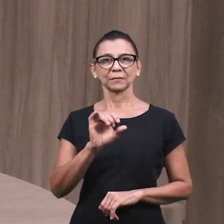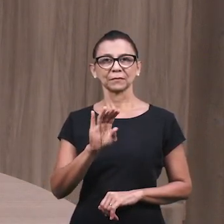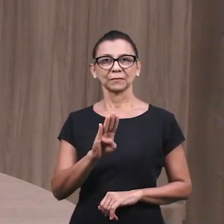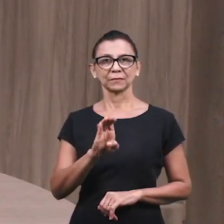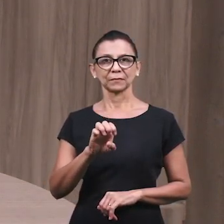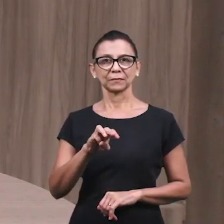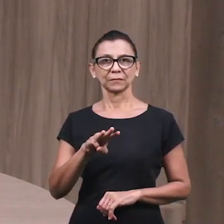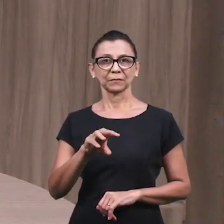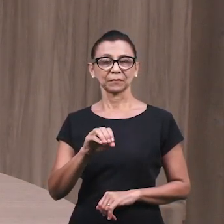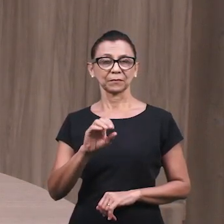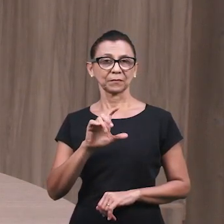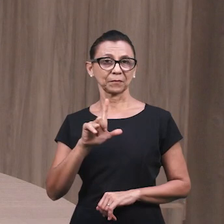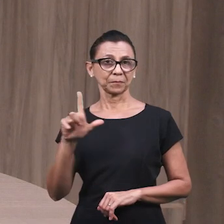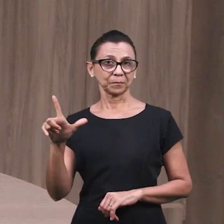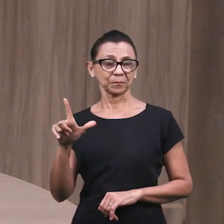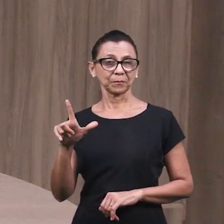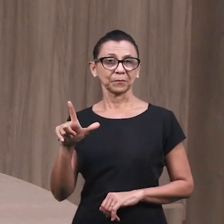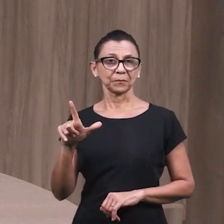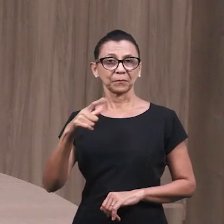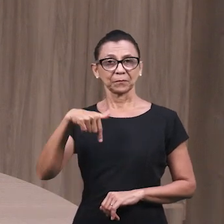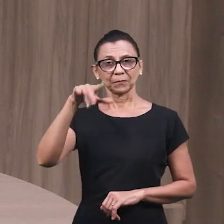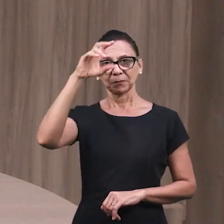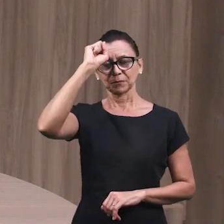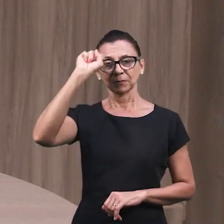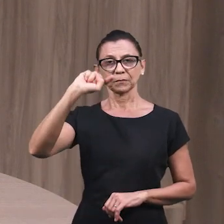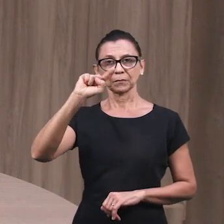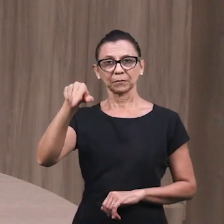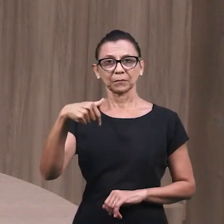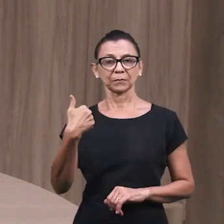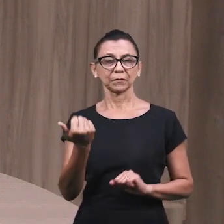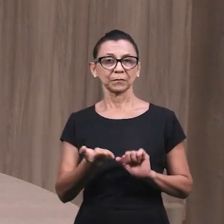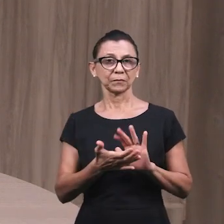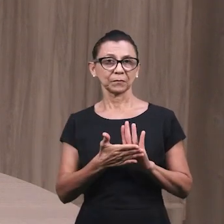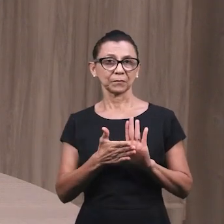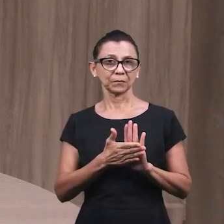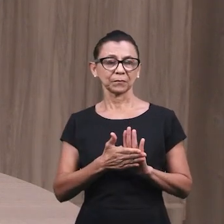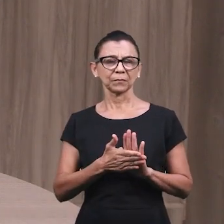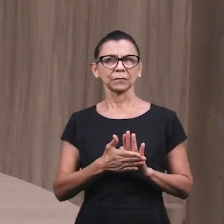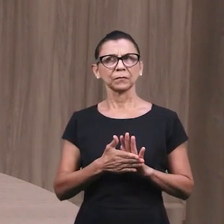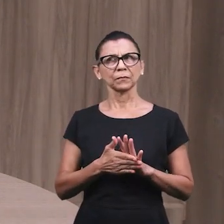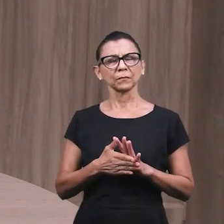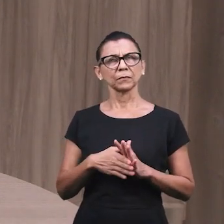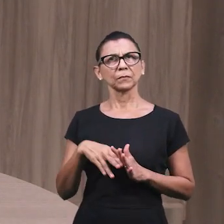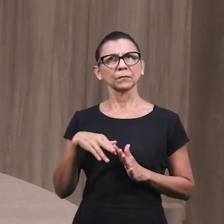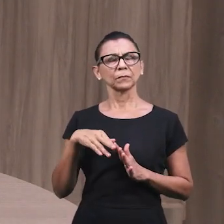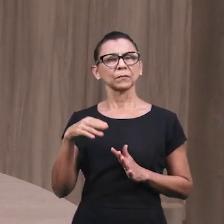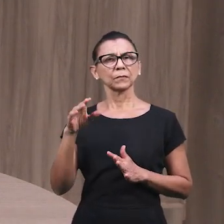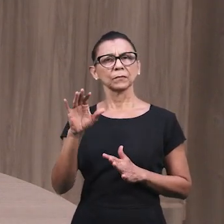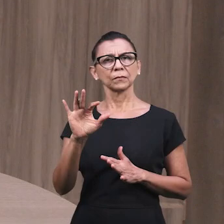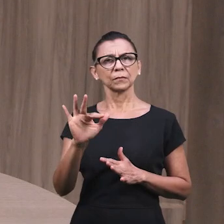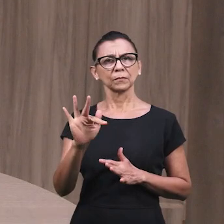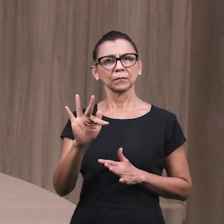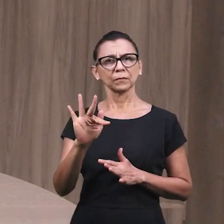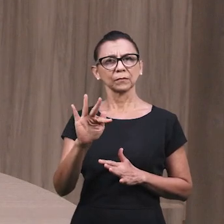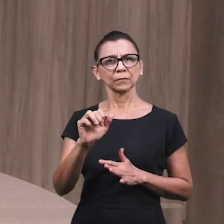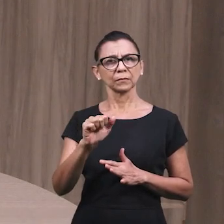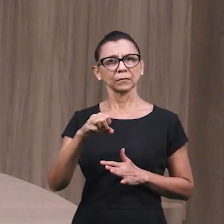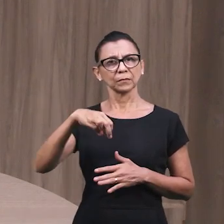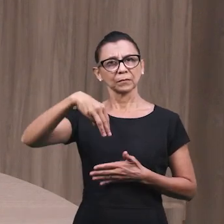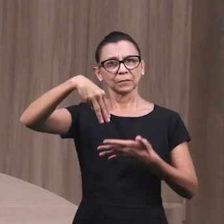Aujourd'hui, nous avons appris sur le bémol parce que la prochaine louange est dans la tonalité de Fa